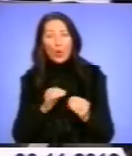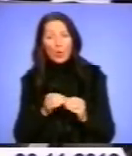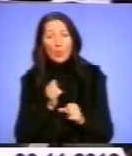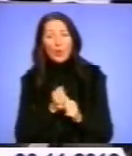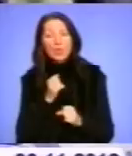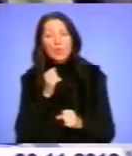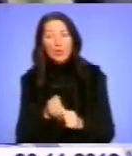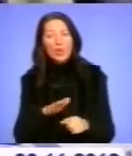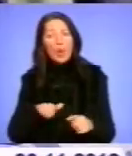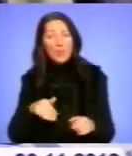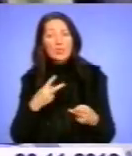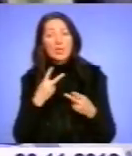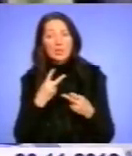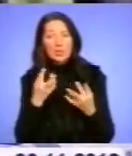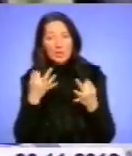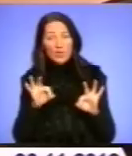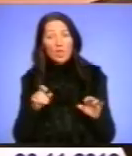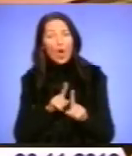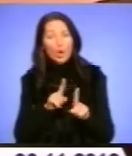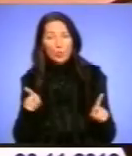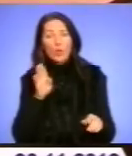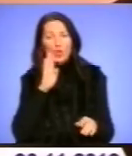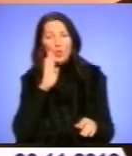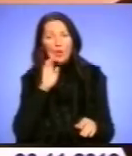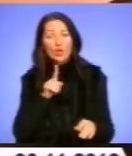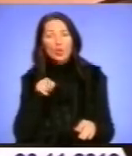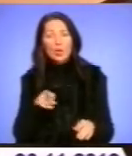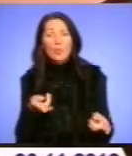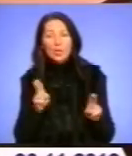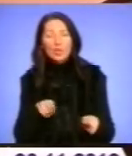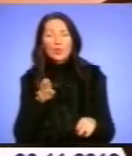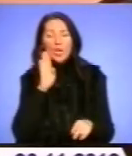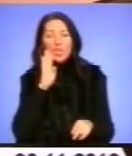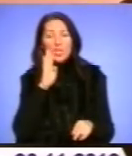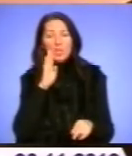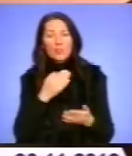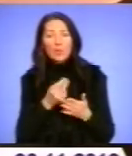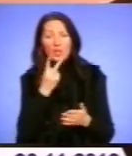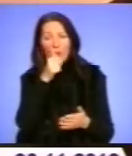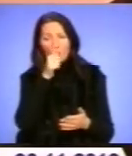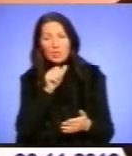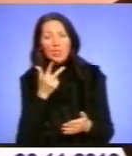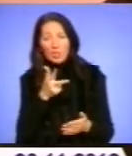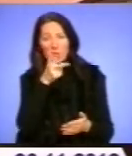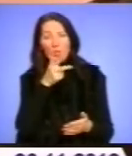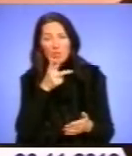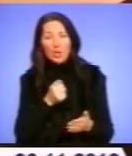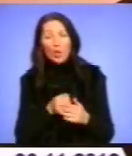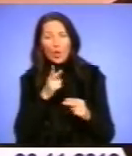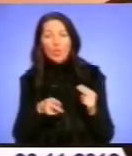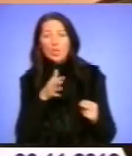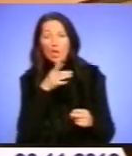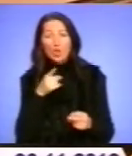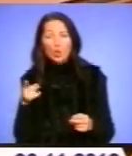після звільнення, особливо жінок. Якщо там лишилося жінці 2 місяці чи 3 місяці до кінця